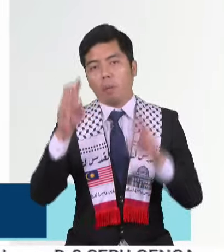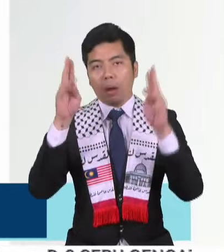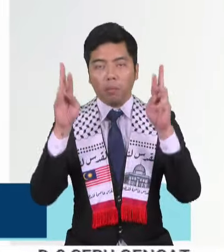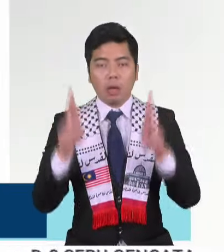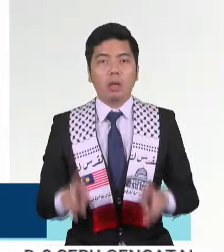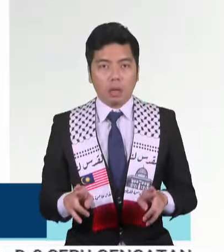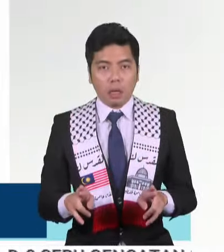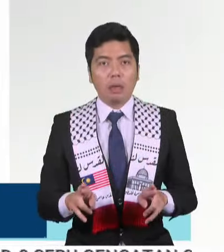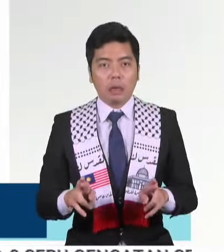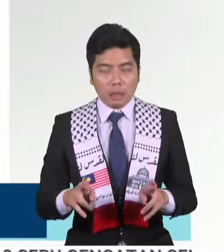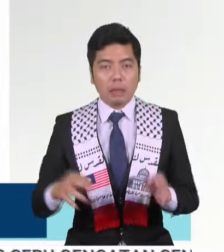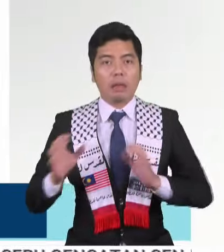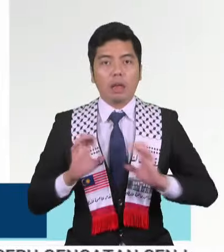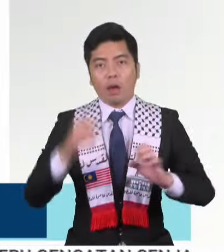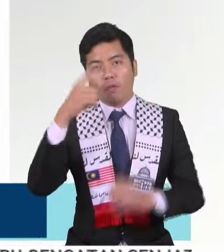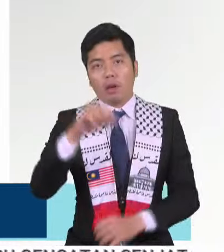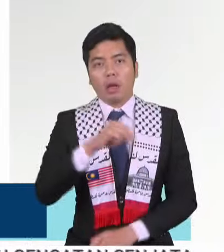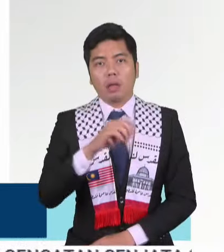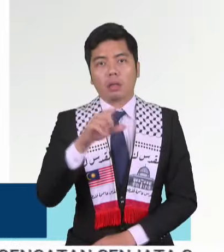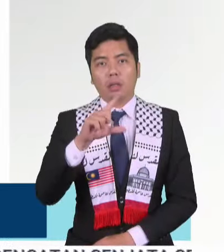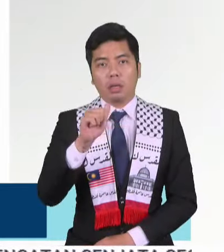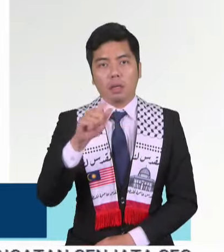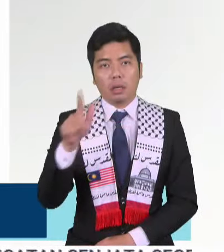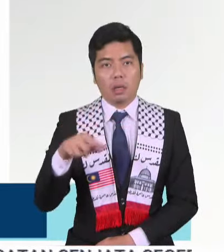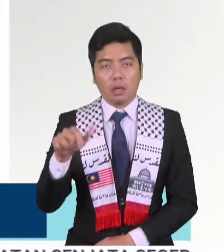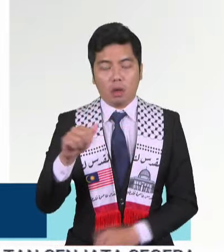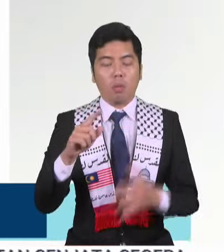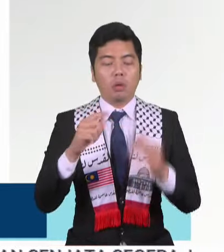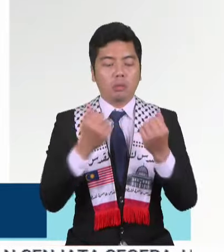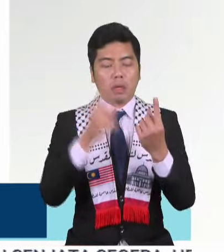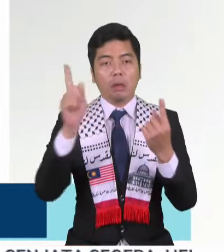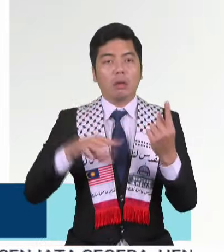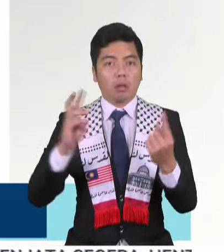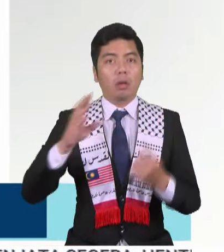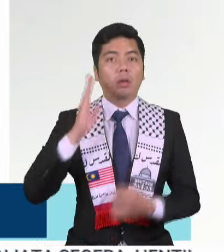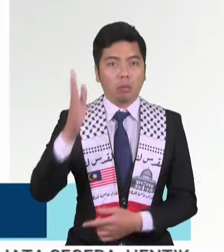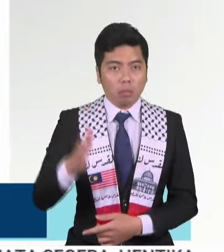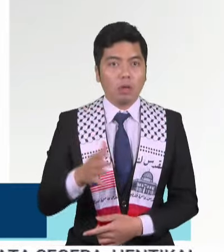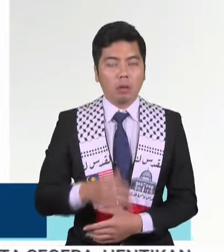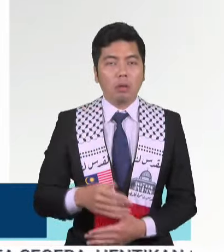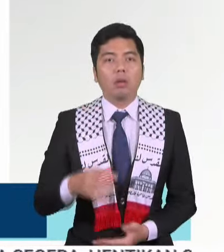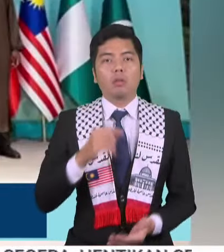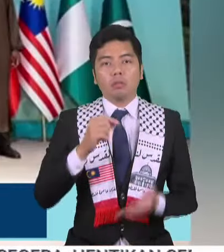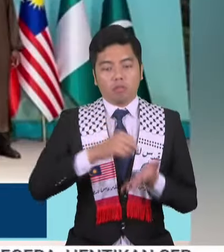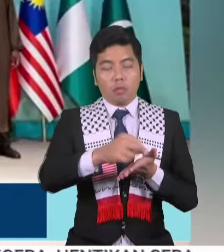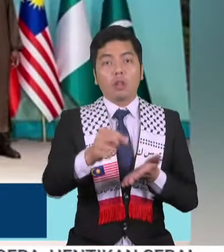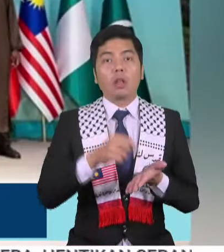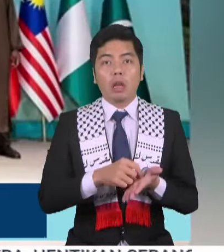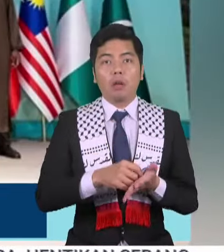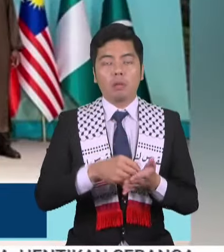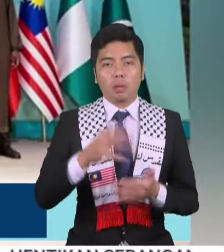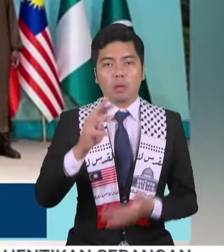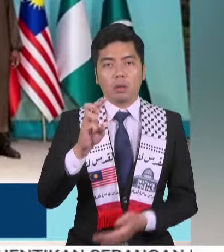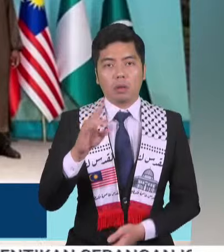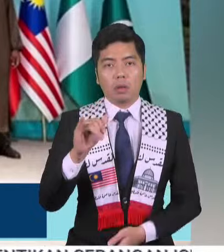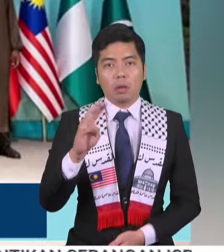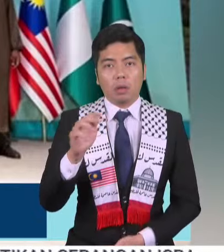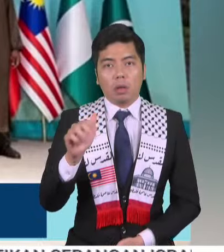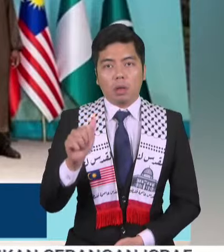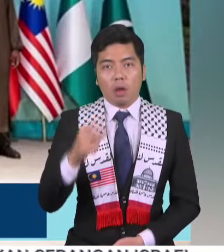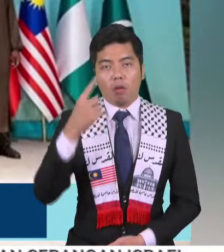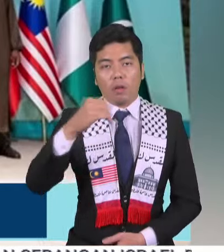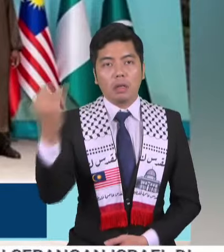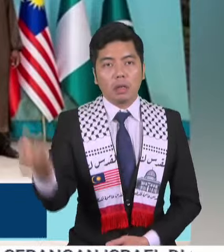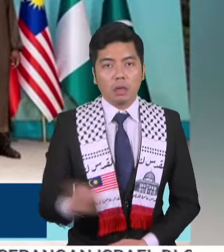kemanusiaan segera untuk Gaza yang berlangsung di Jordan 11 Jun ini. Nyataan Wisma Putra memaklumkan penyataan Kuala Lumpur atas jemputan Raja